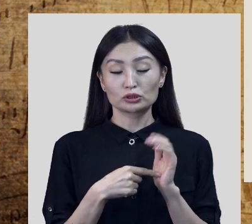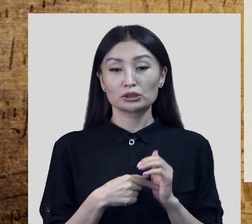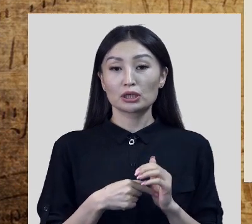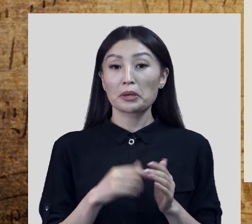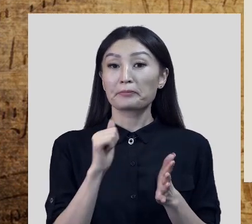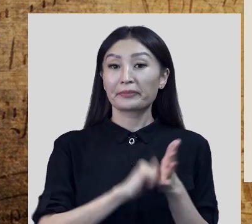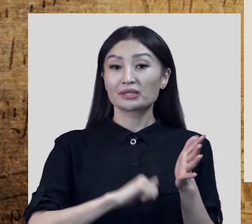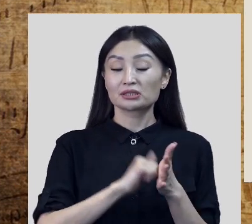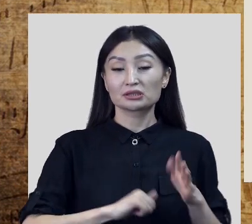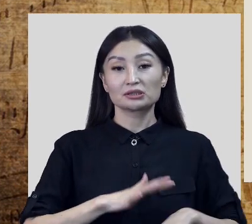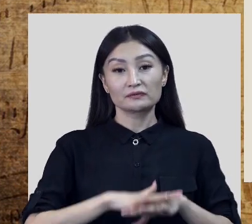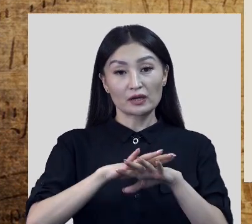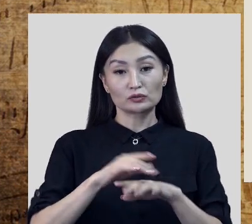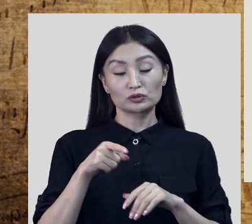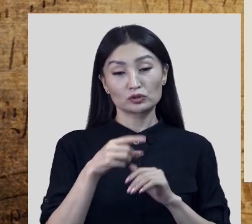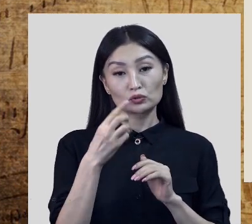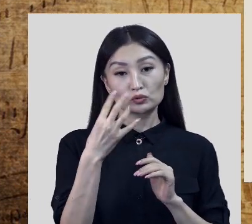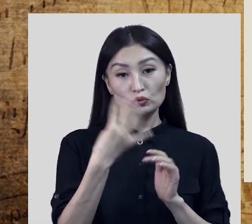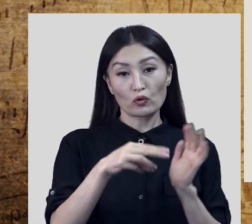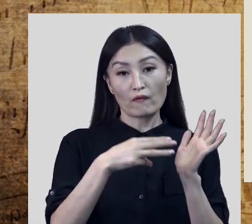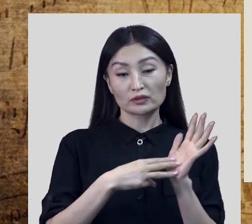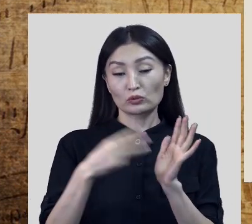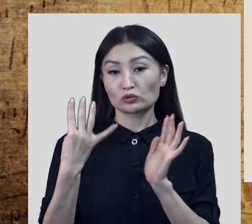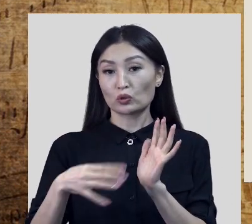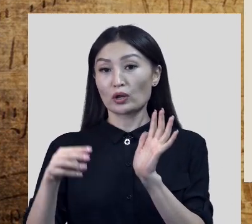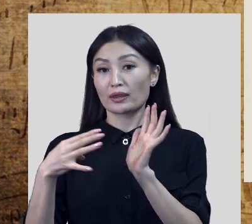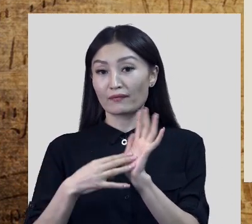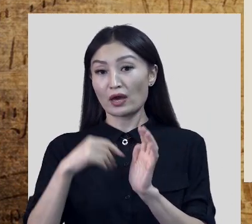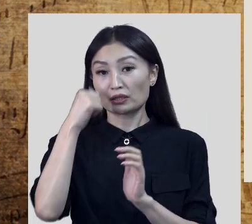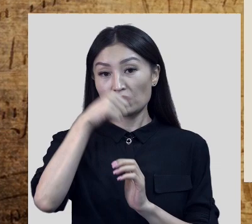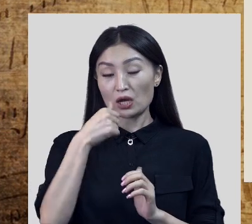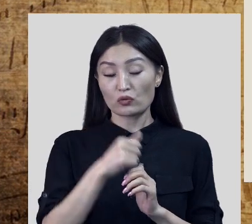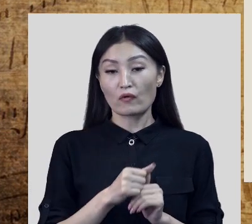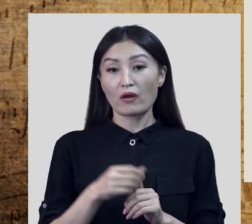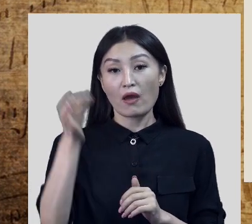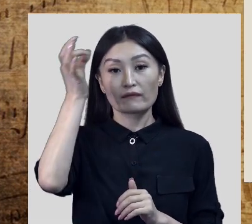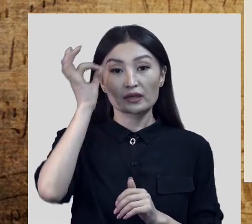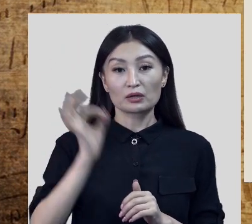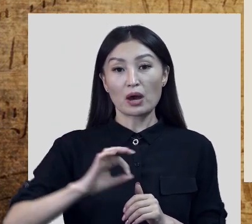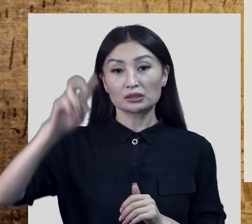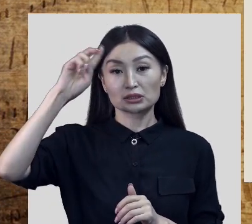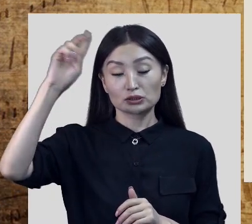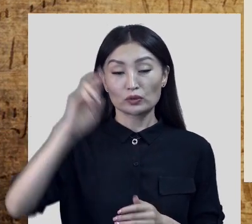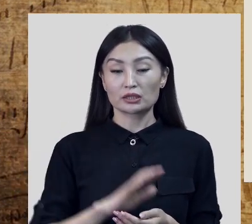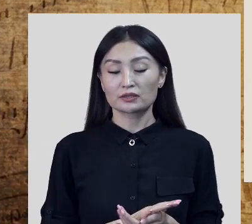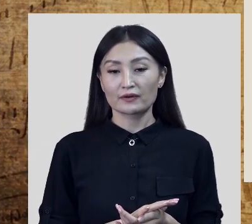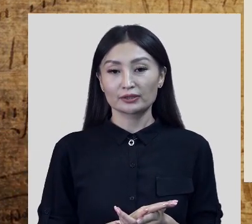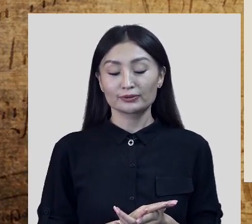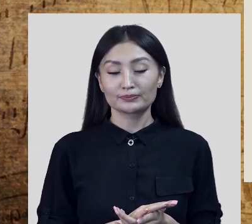причиной революции 1848 1849 годов в германских государствах